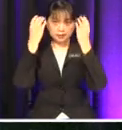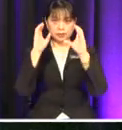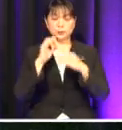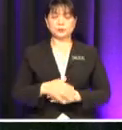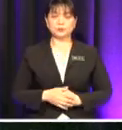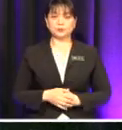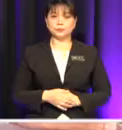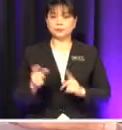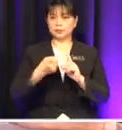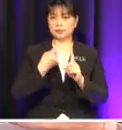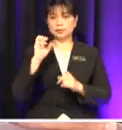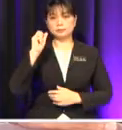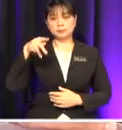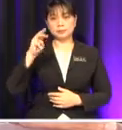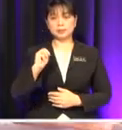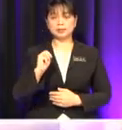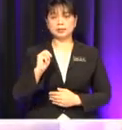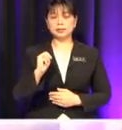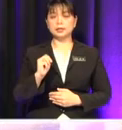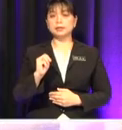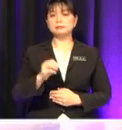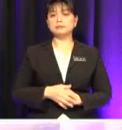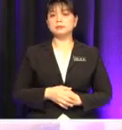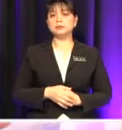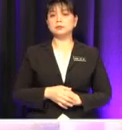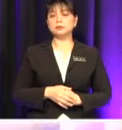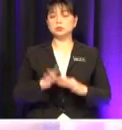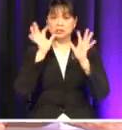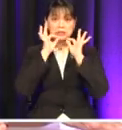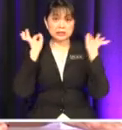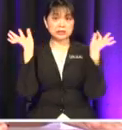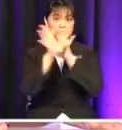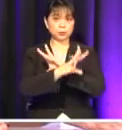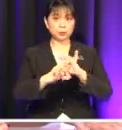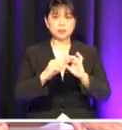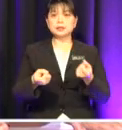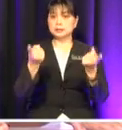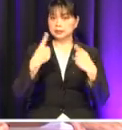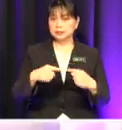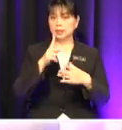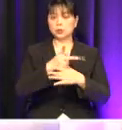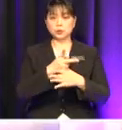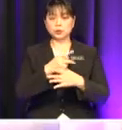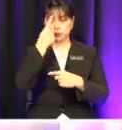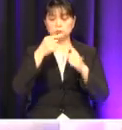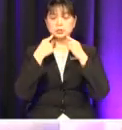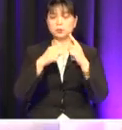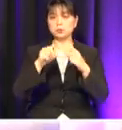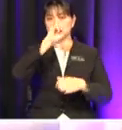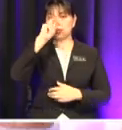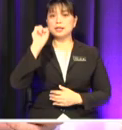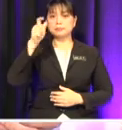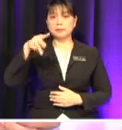marican dari SMK pendeng kucing serawa Datang jauh ke sini berkomisi kepada kita teknik dan konsep untuk menjawab soal SBM dengan mudah